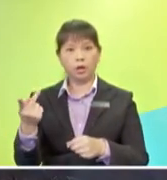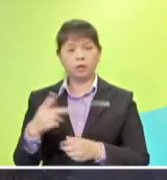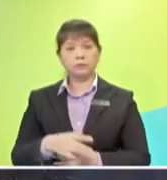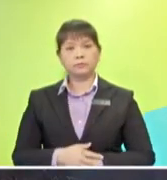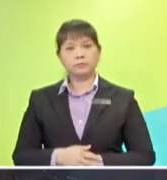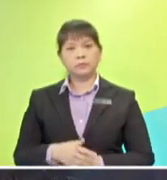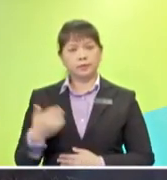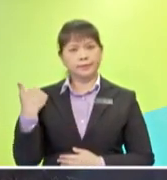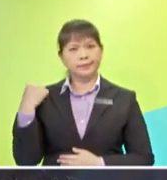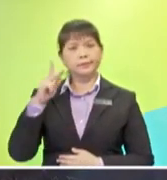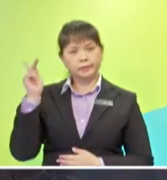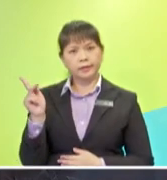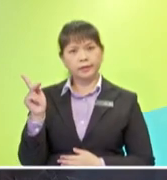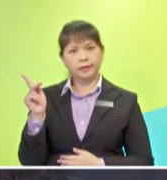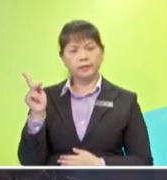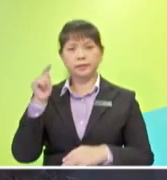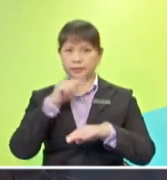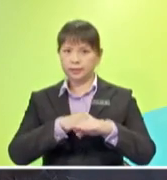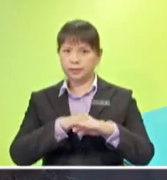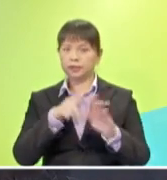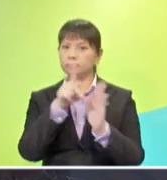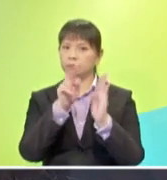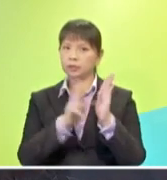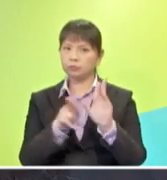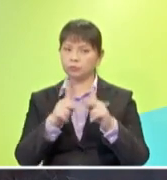ini di perpustakaan